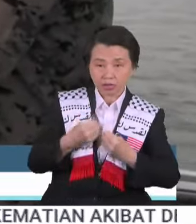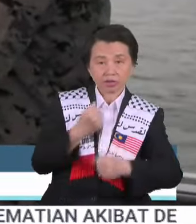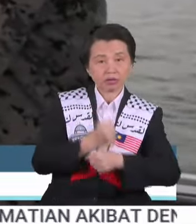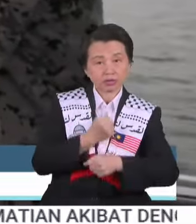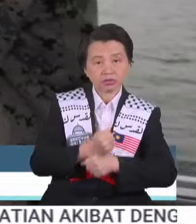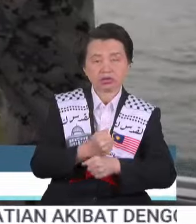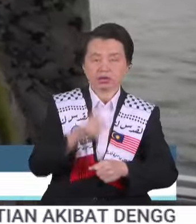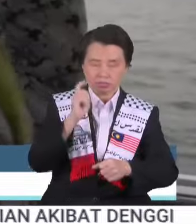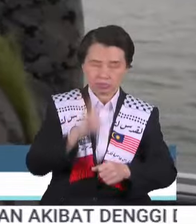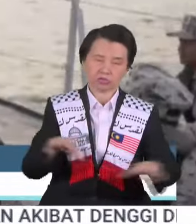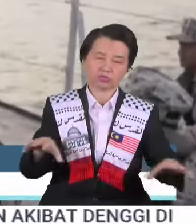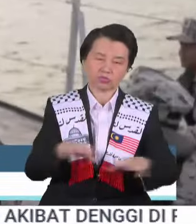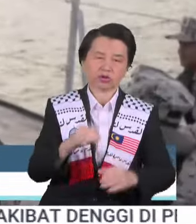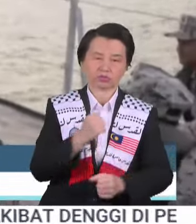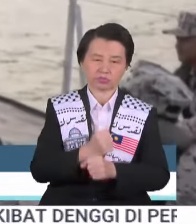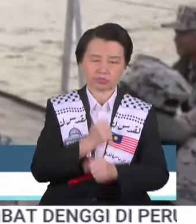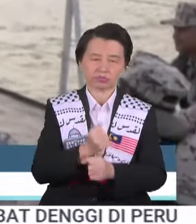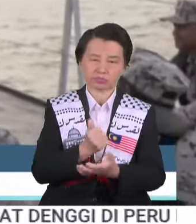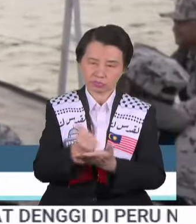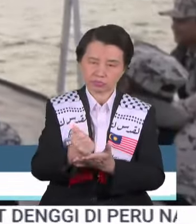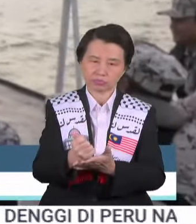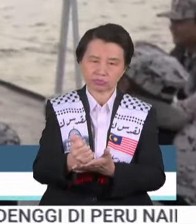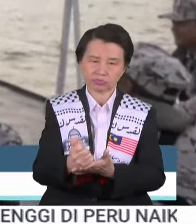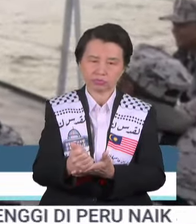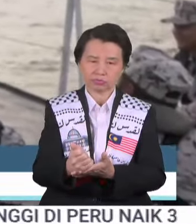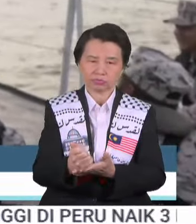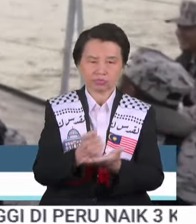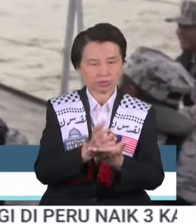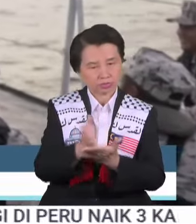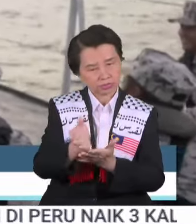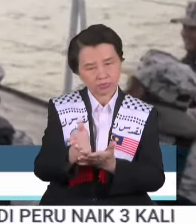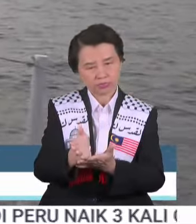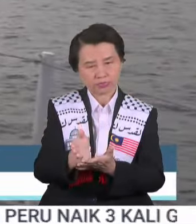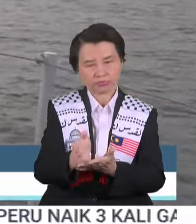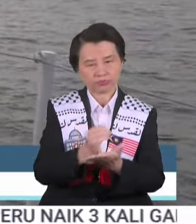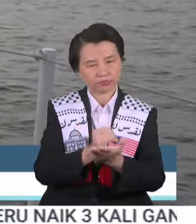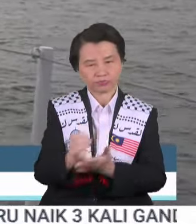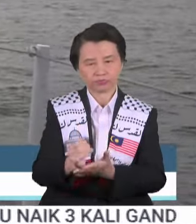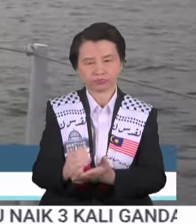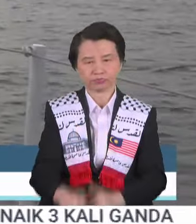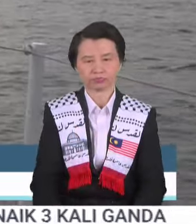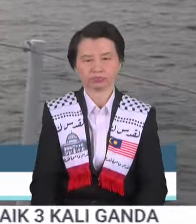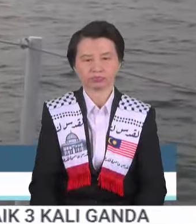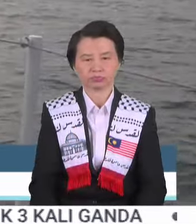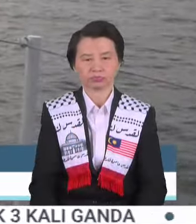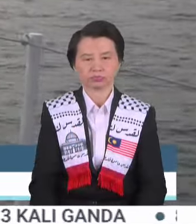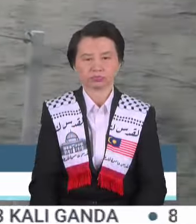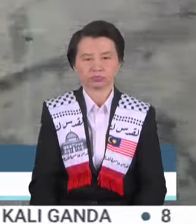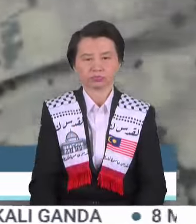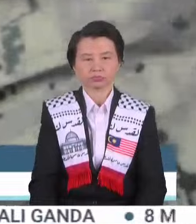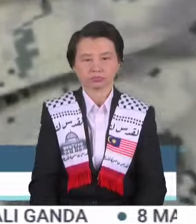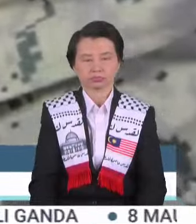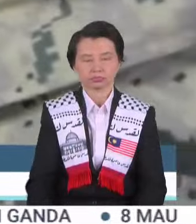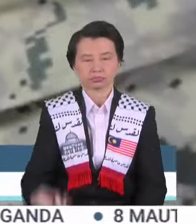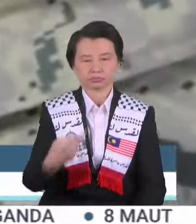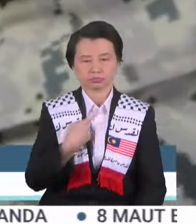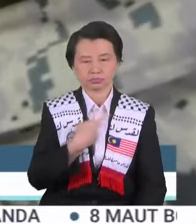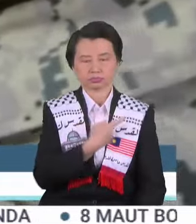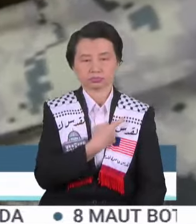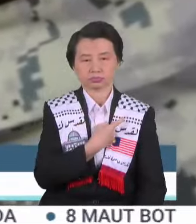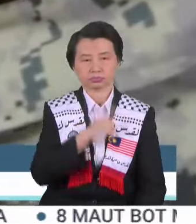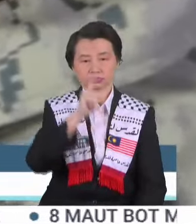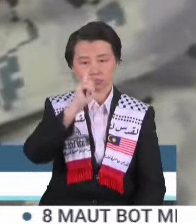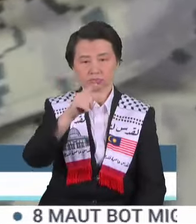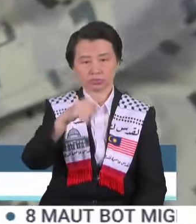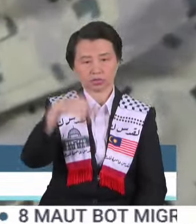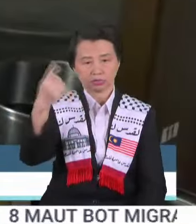kami, kami kena laksanakanlah dengan tuluslah. Bagi persiapan menjelang hari raya ni, kami